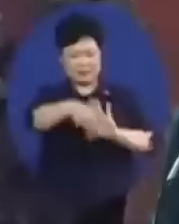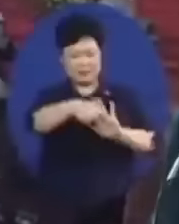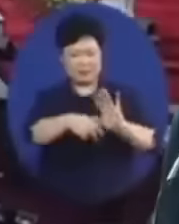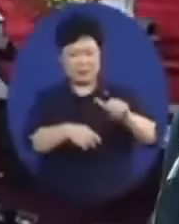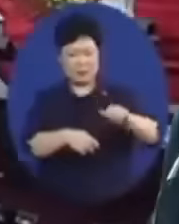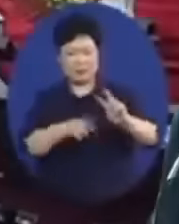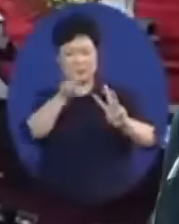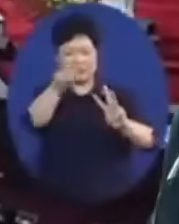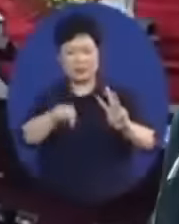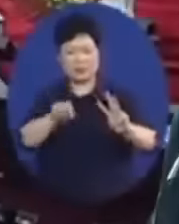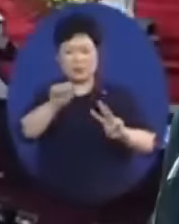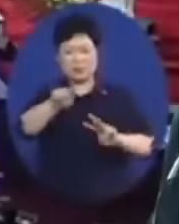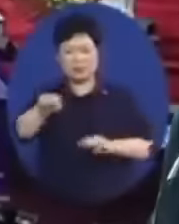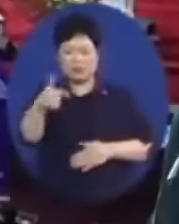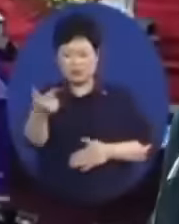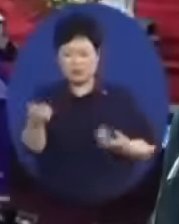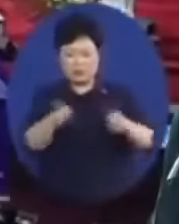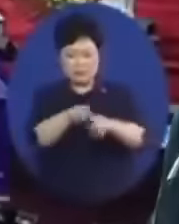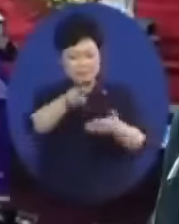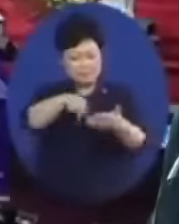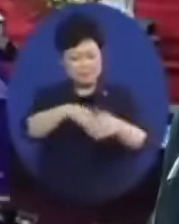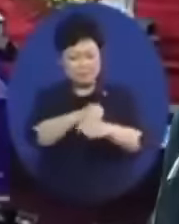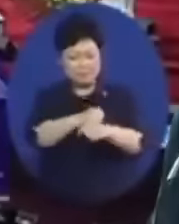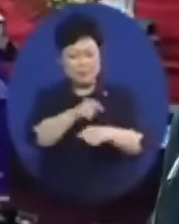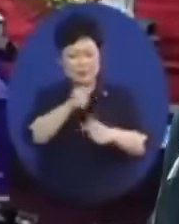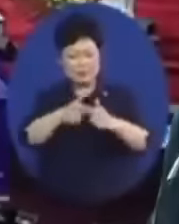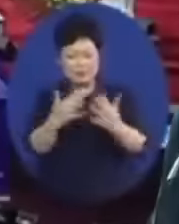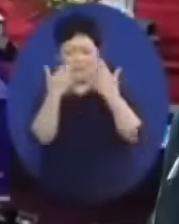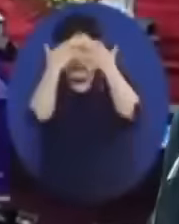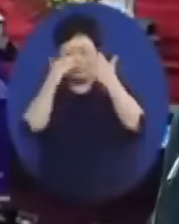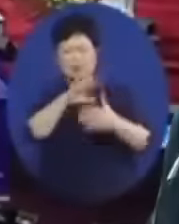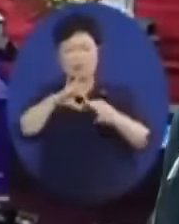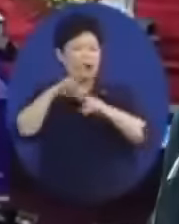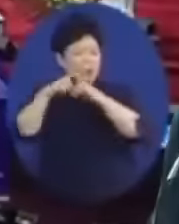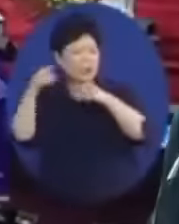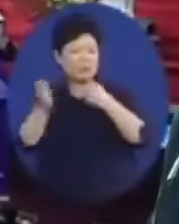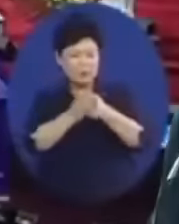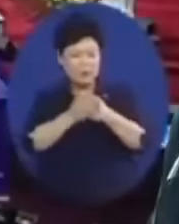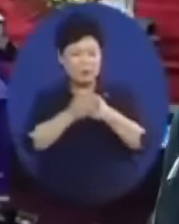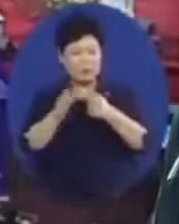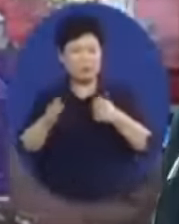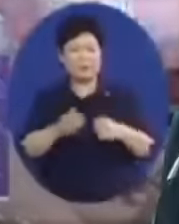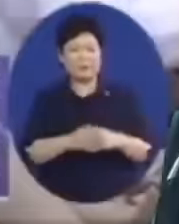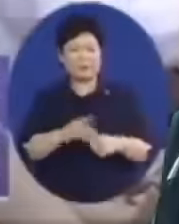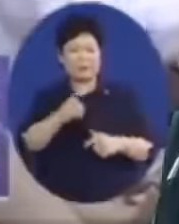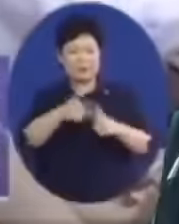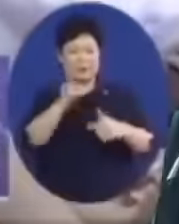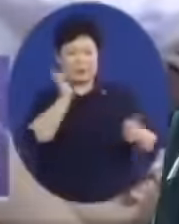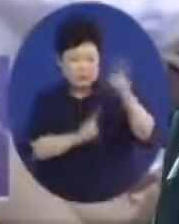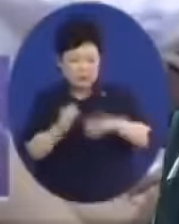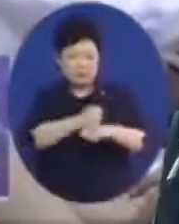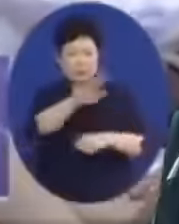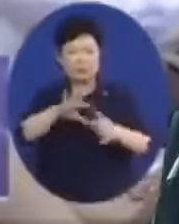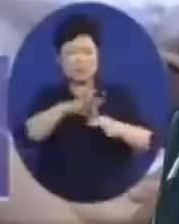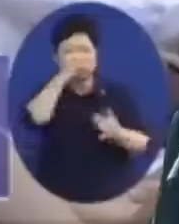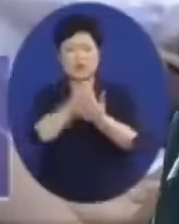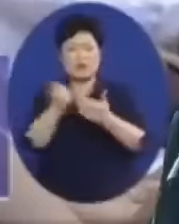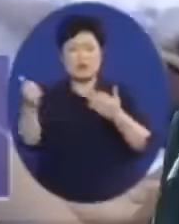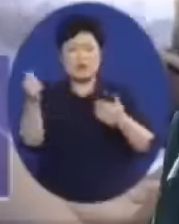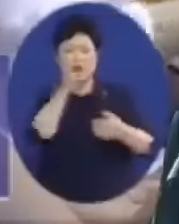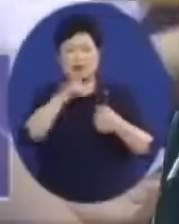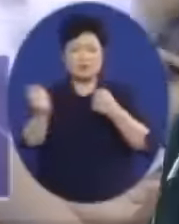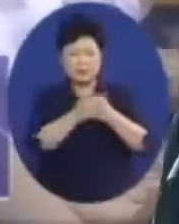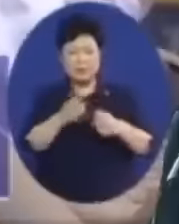53장 5절로 6절을 다 같이 읽어보십시다. 그가 찔림은 우리의 허물 때문이요 그가 상함은 우리의 죄악